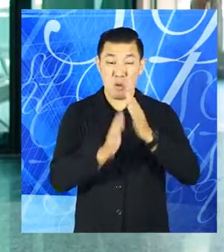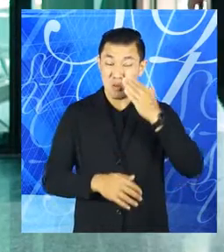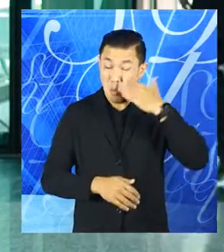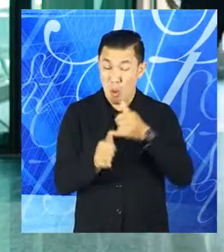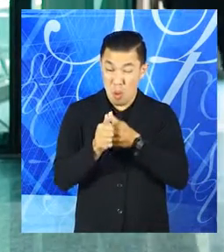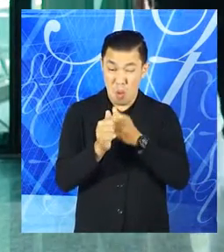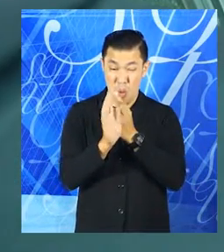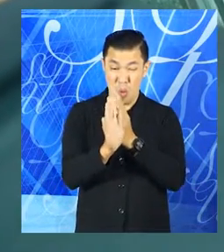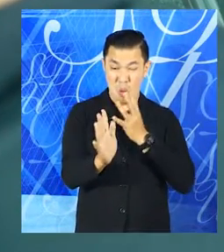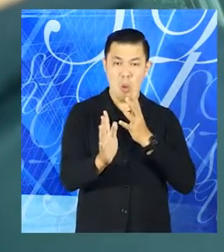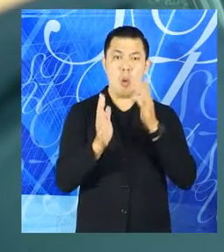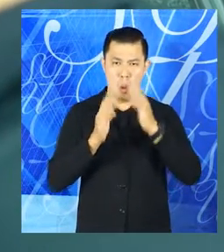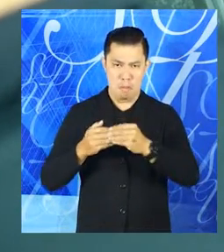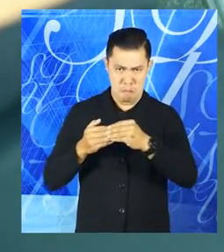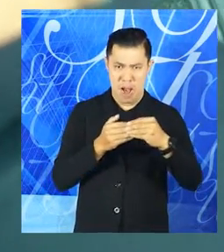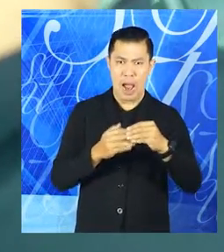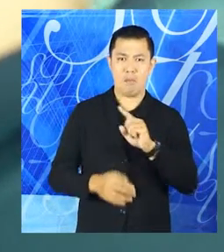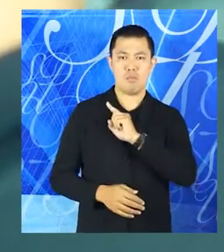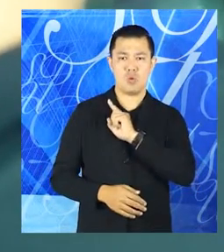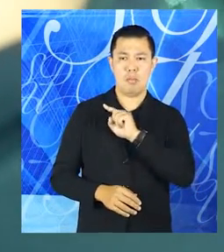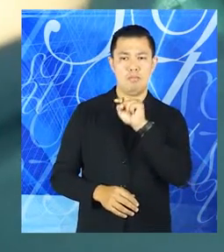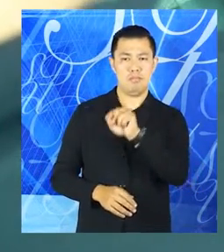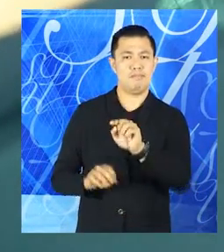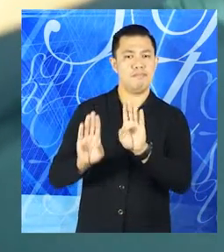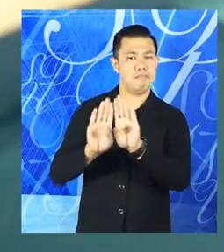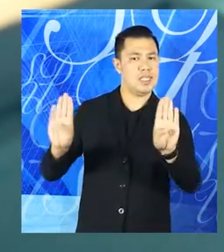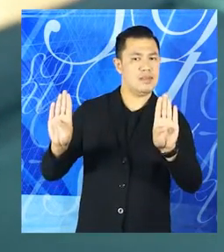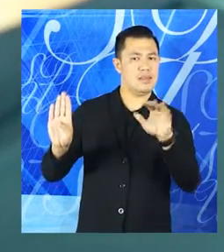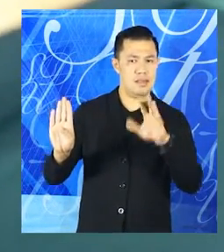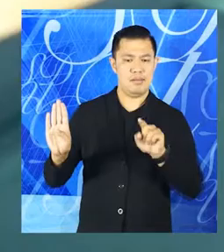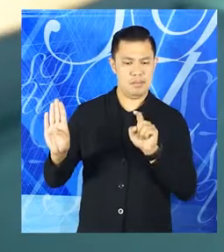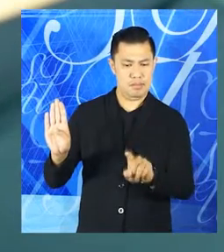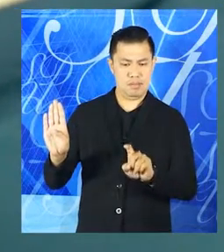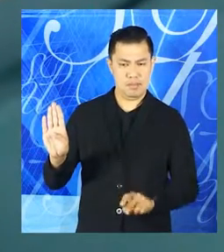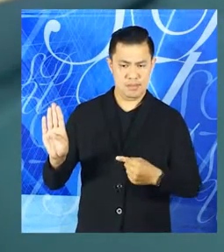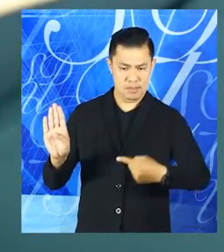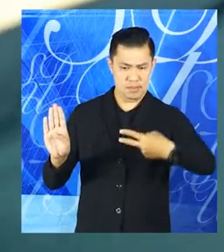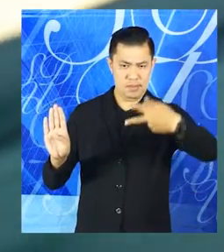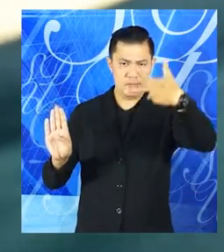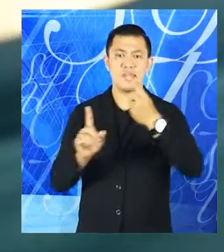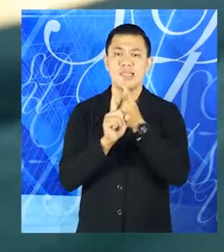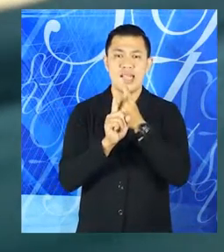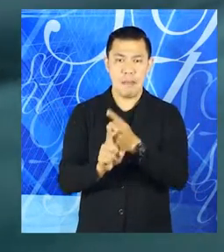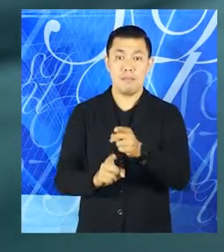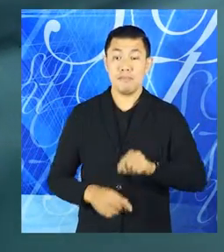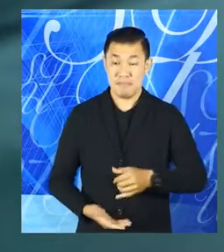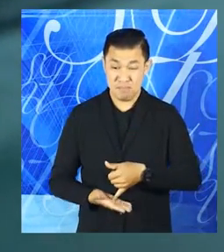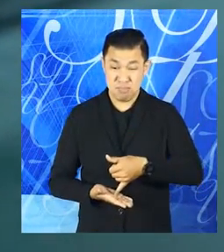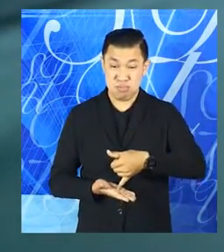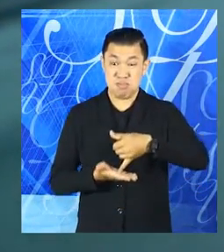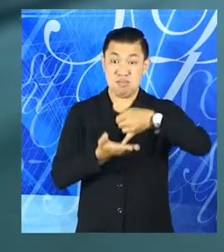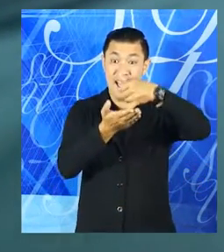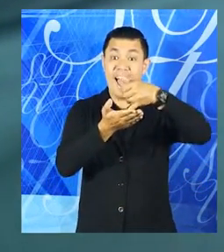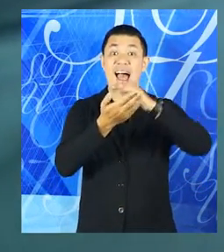นผู้นำทางจะเป็นผู้กดลิฟต์ไว้แล้วกดชั้นที่ต้องการจะไปเมื่อไปถึงชั้นที่ต้องการ